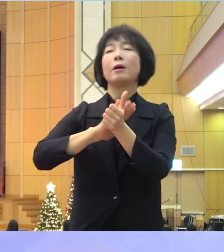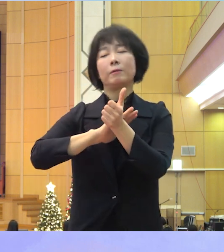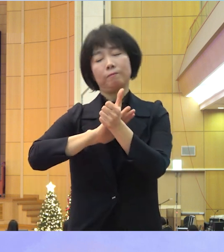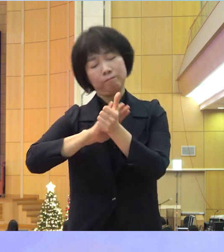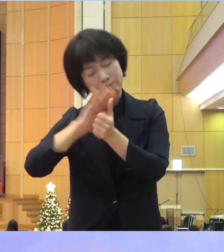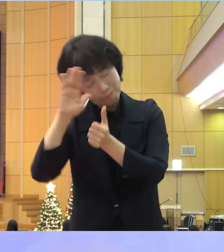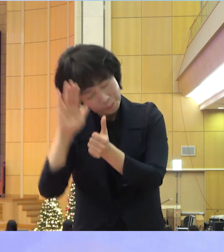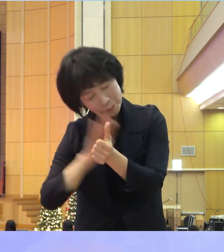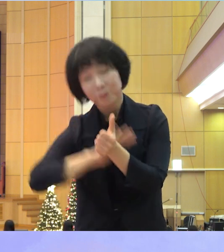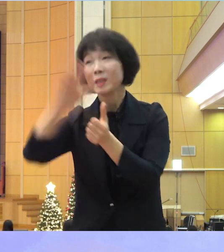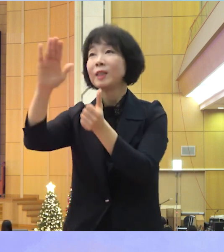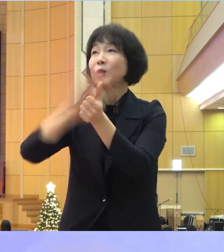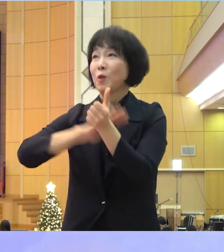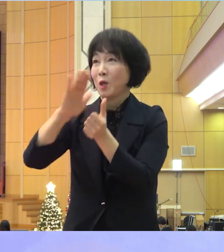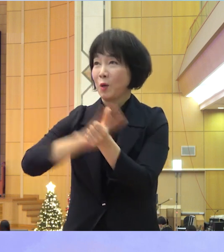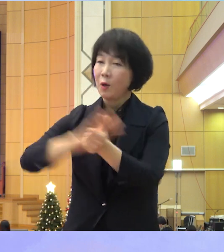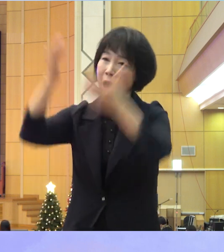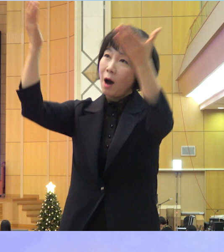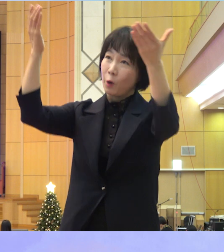마음